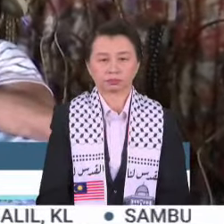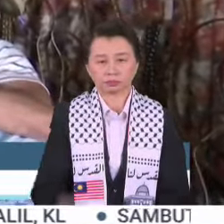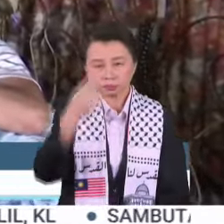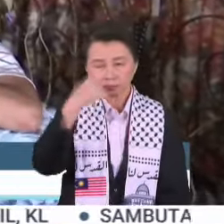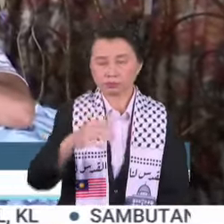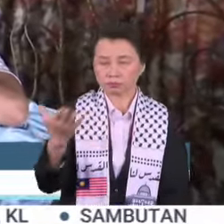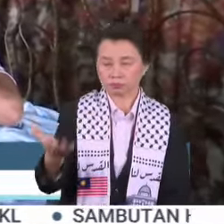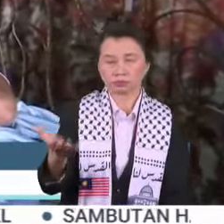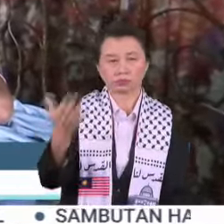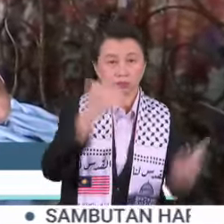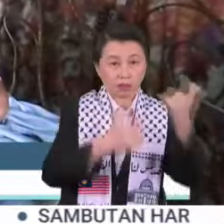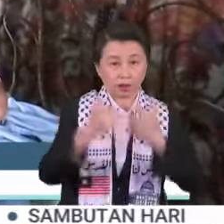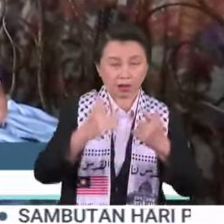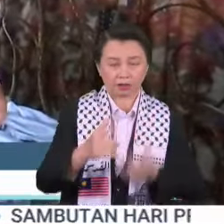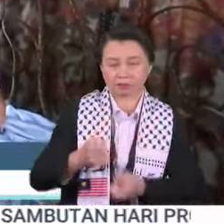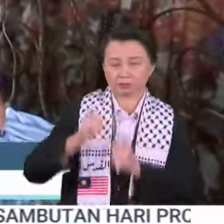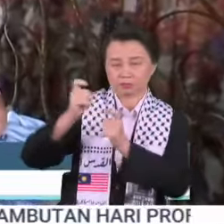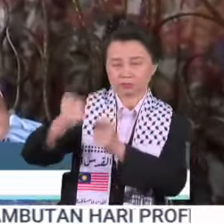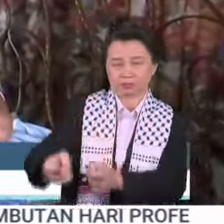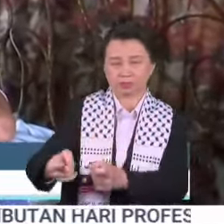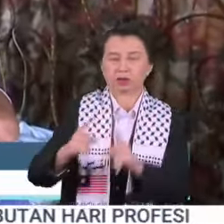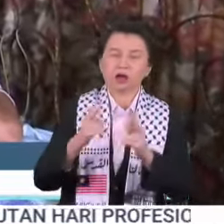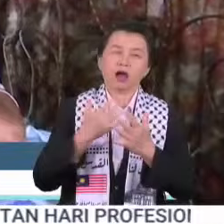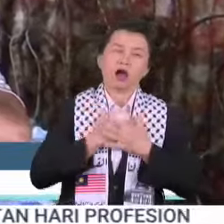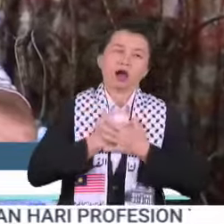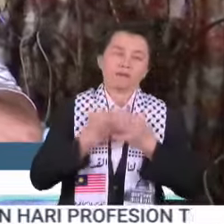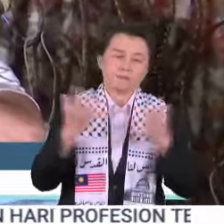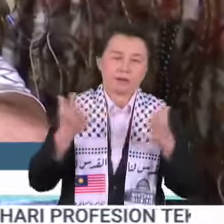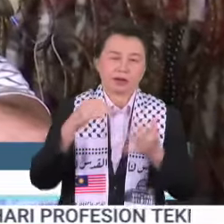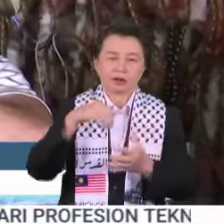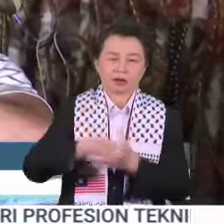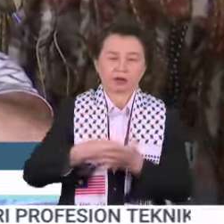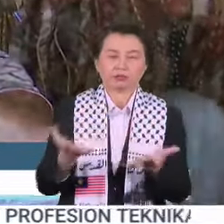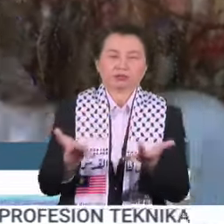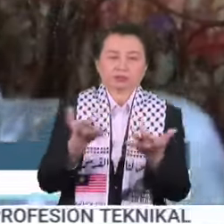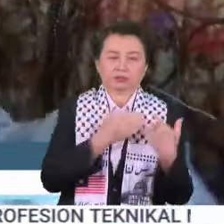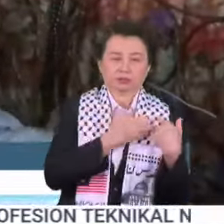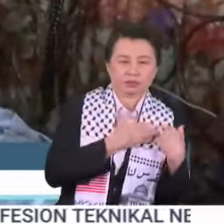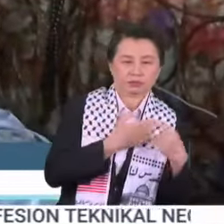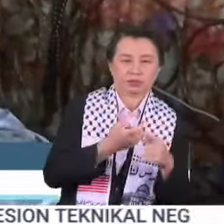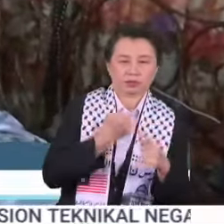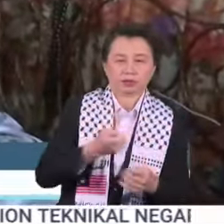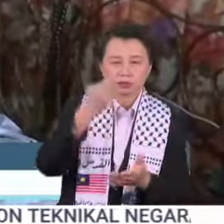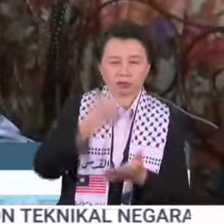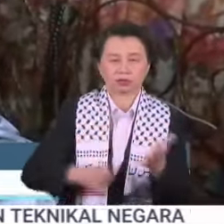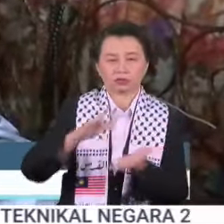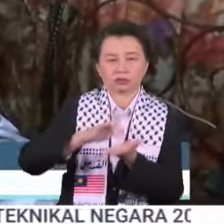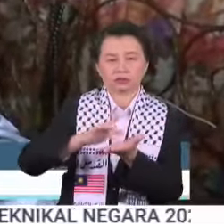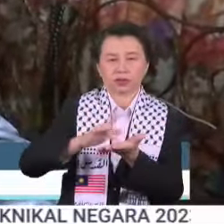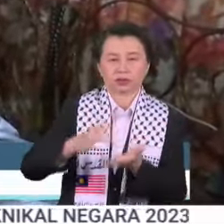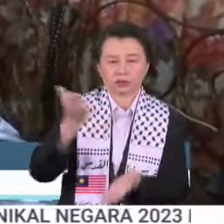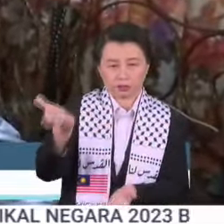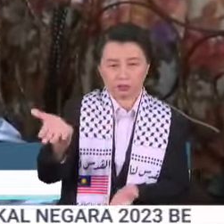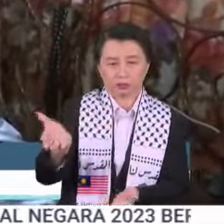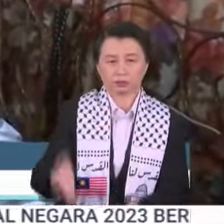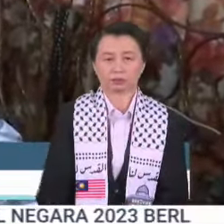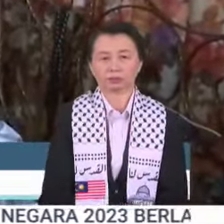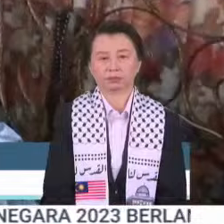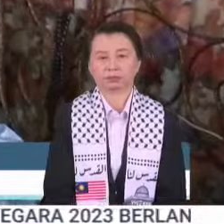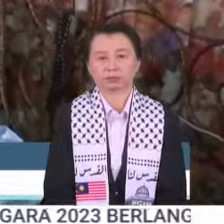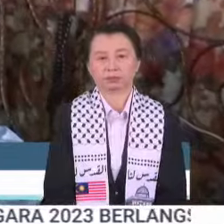Bagi Azizi, lawatan dan sumbangan yang diterima amat bermakna, khususnya dalam meringankan beban dari segi kos perubatannya.